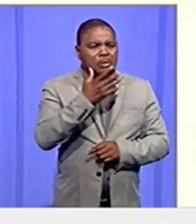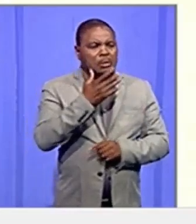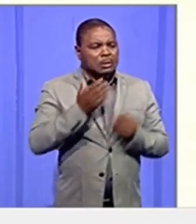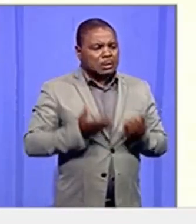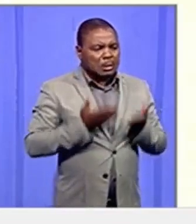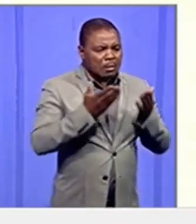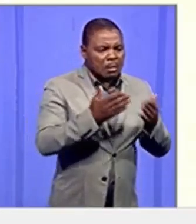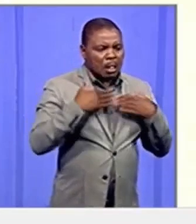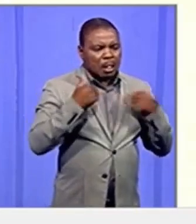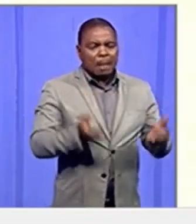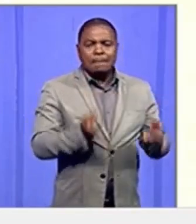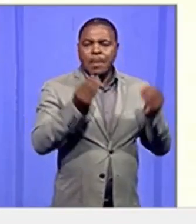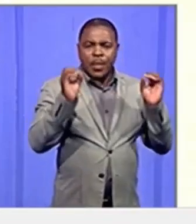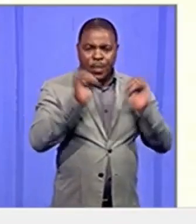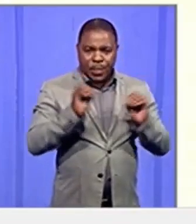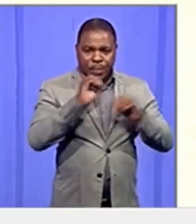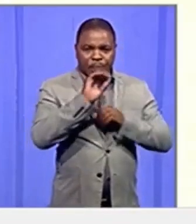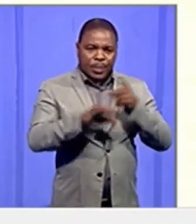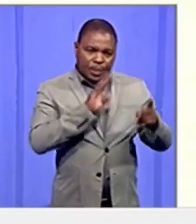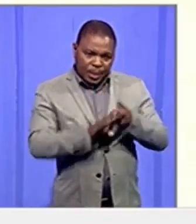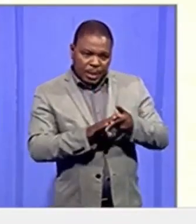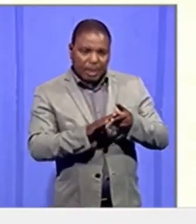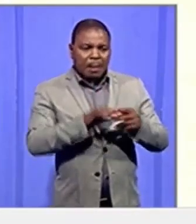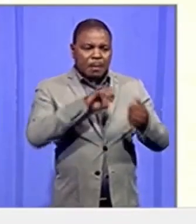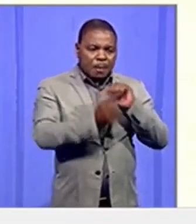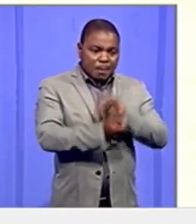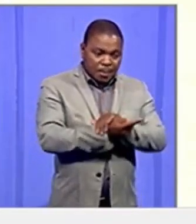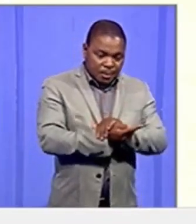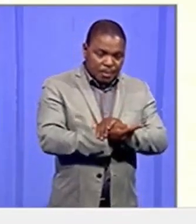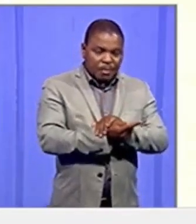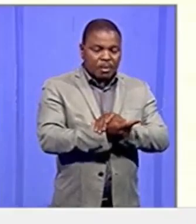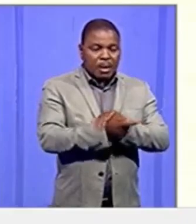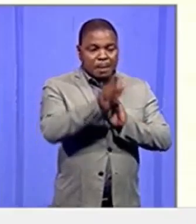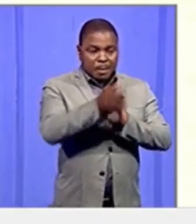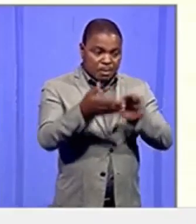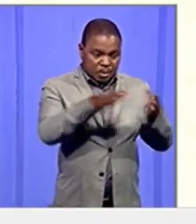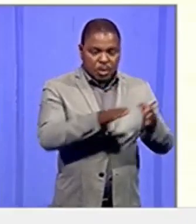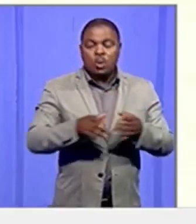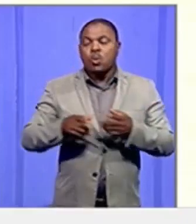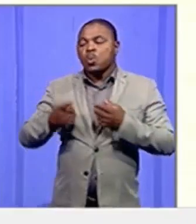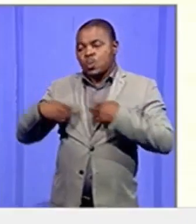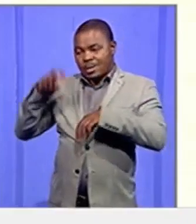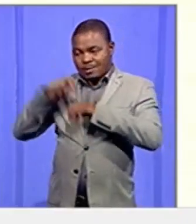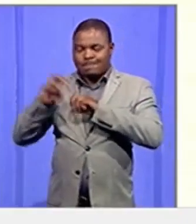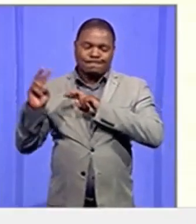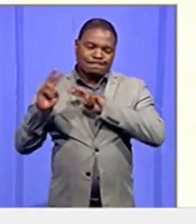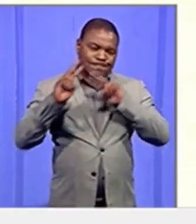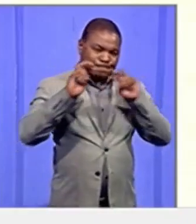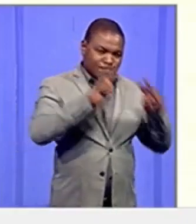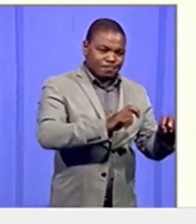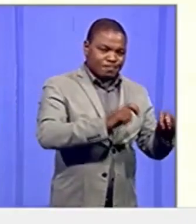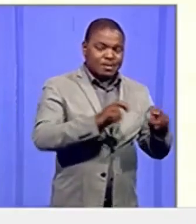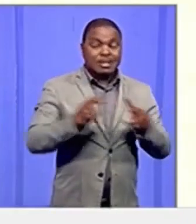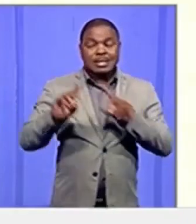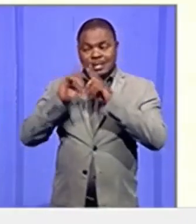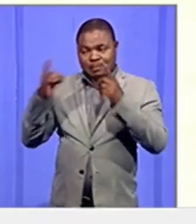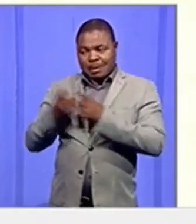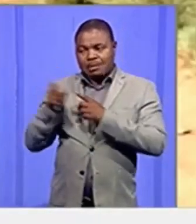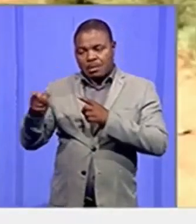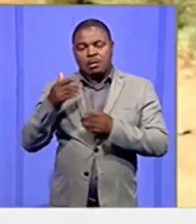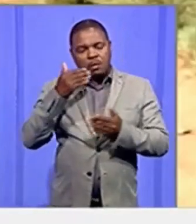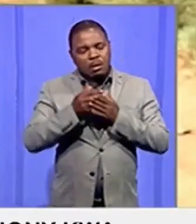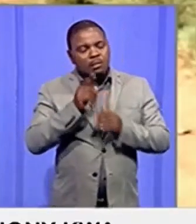tsa itekanelo mme ga feletsa go nna le mathata a loso di tla tlhoka go batlisisiwa mme lefapha le tla tsa